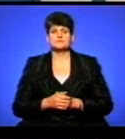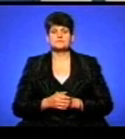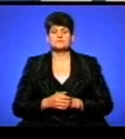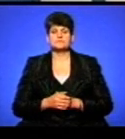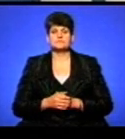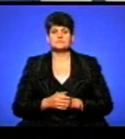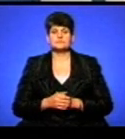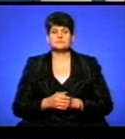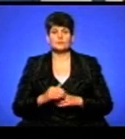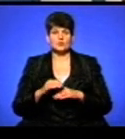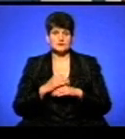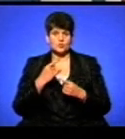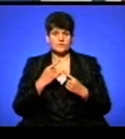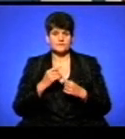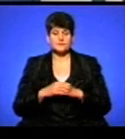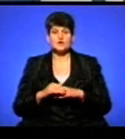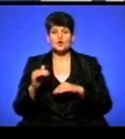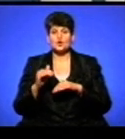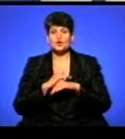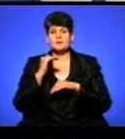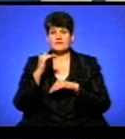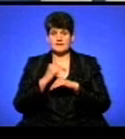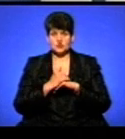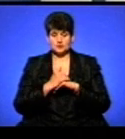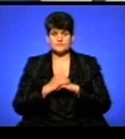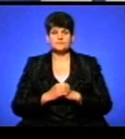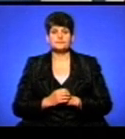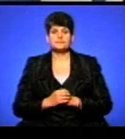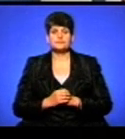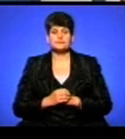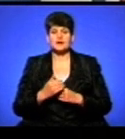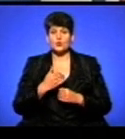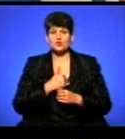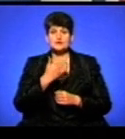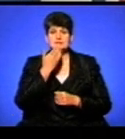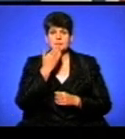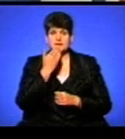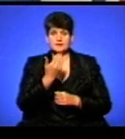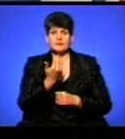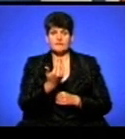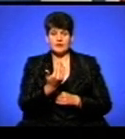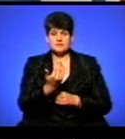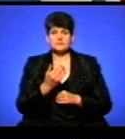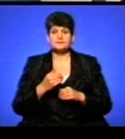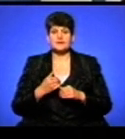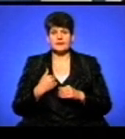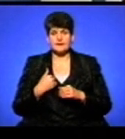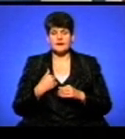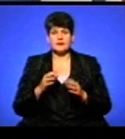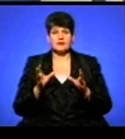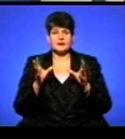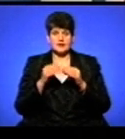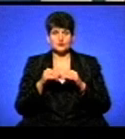Алло, говоріть, будь ласка. Добрий вечір. Добрий вечір. Я хочу запитати вас. Я разом